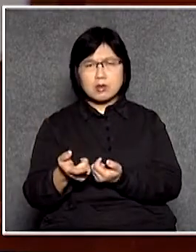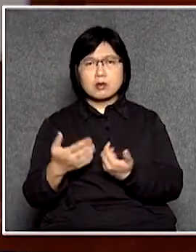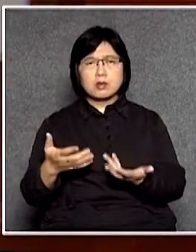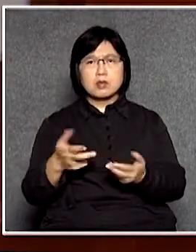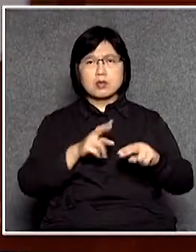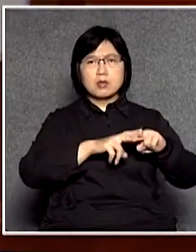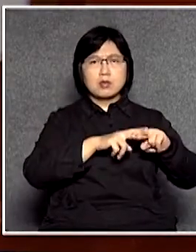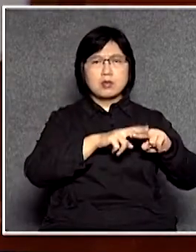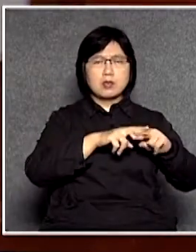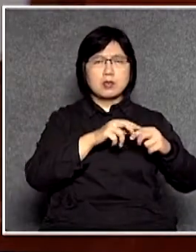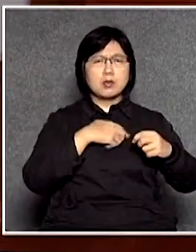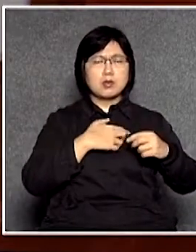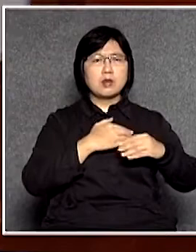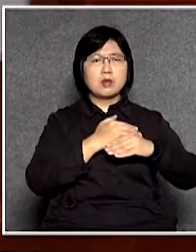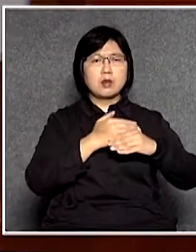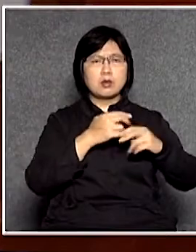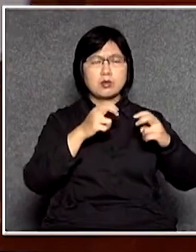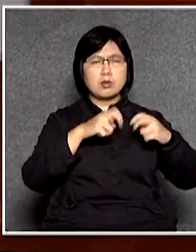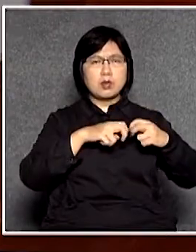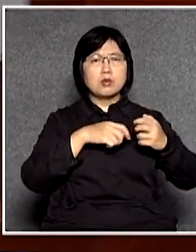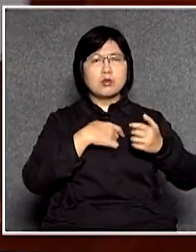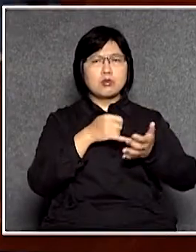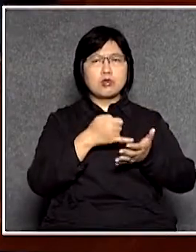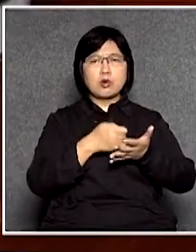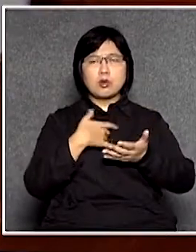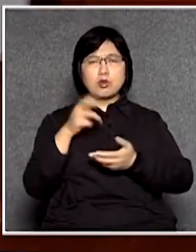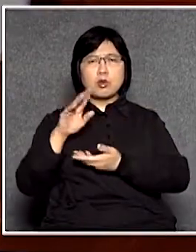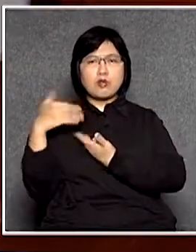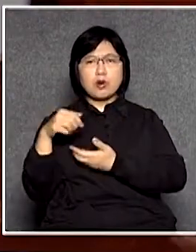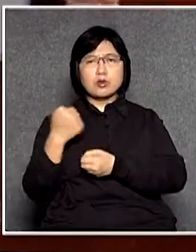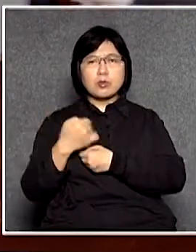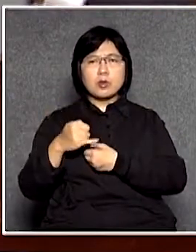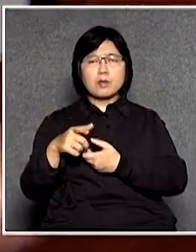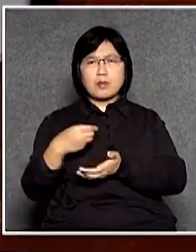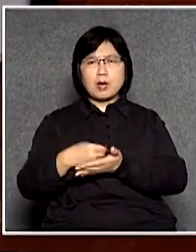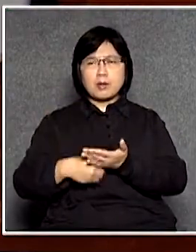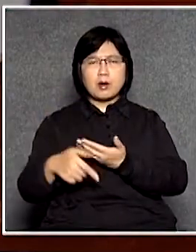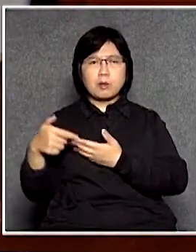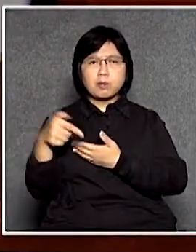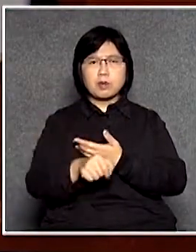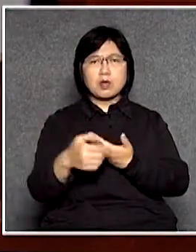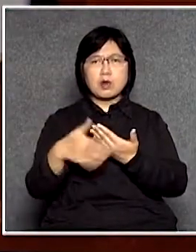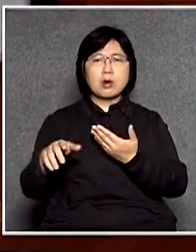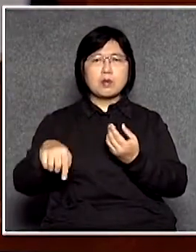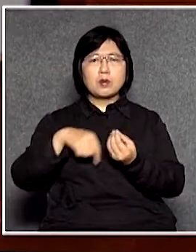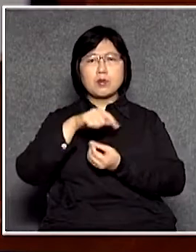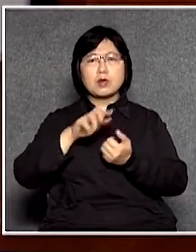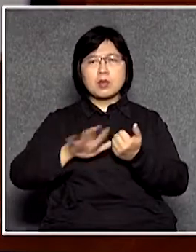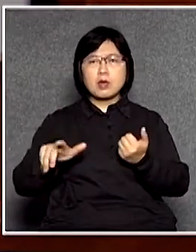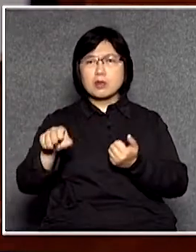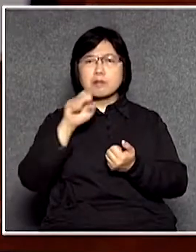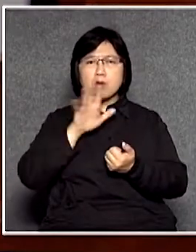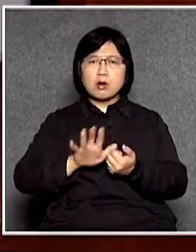陸降低關稅，水貨沒得做，是不是？香港零售一定是下滑，這個受外面的環境影響，這些你不說，是